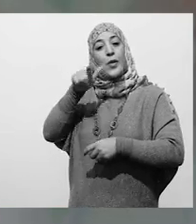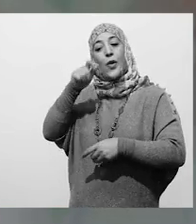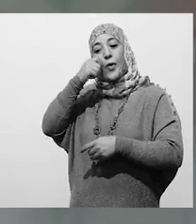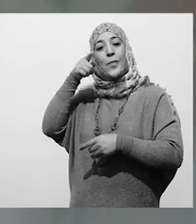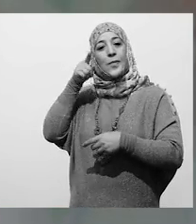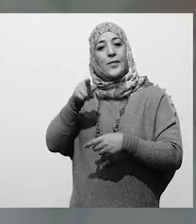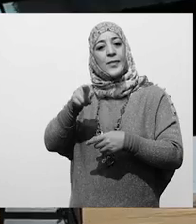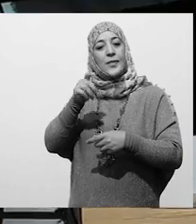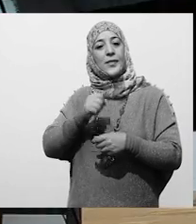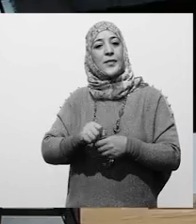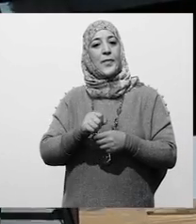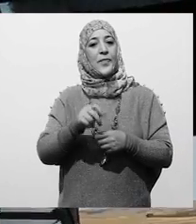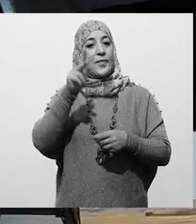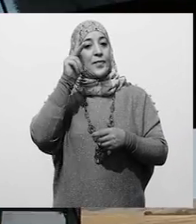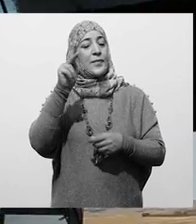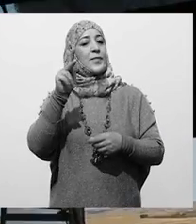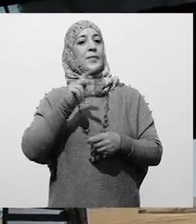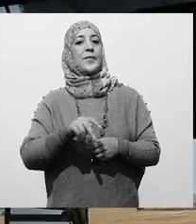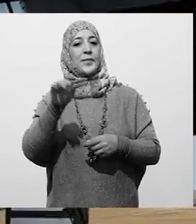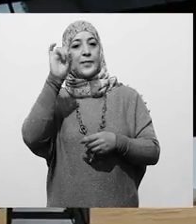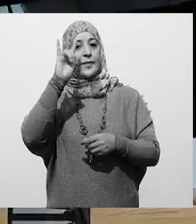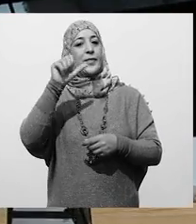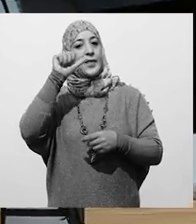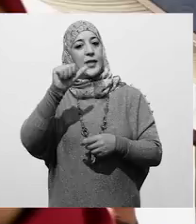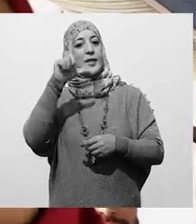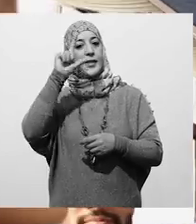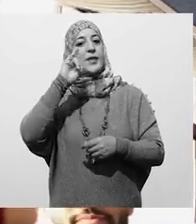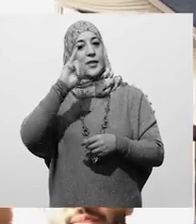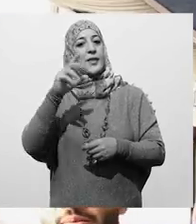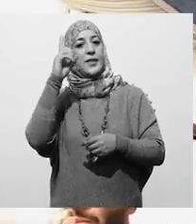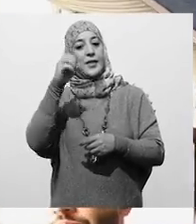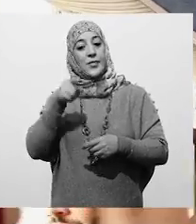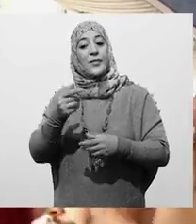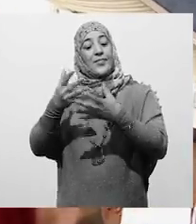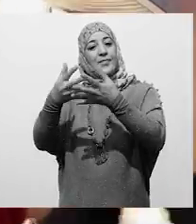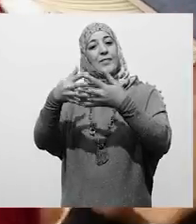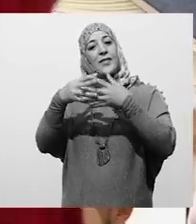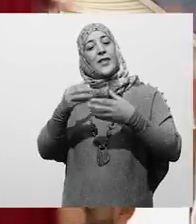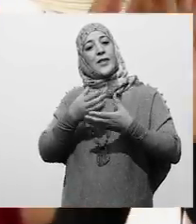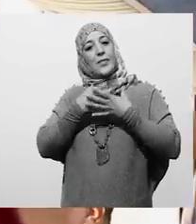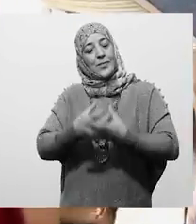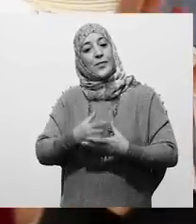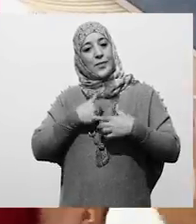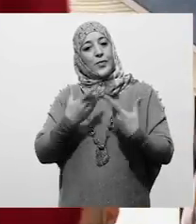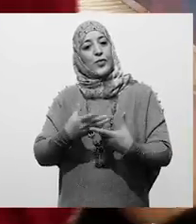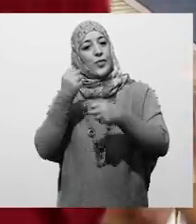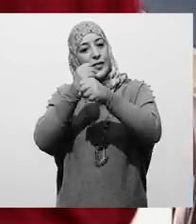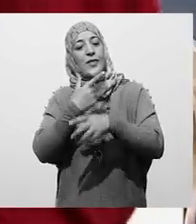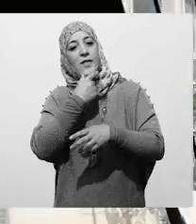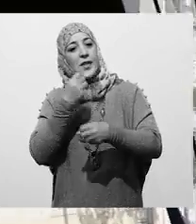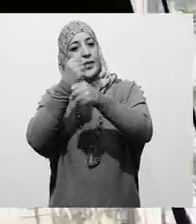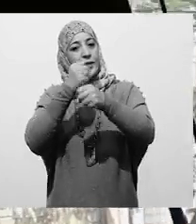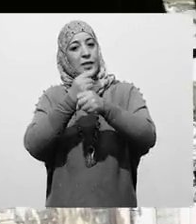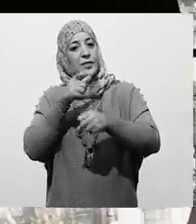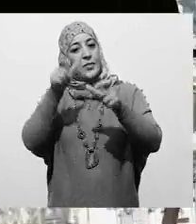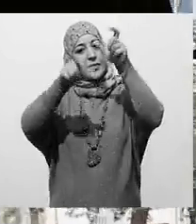par exemple, dans cette équipe. Il m'a aidé beaucoup et m'a facilité la tâche lors de la